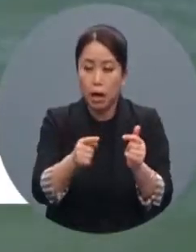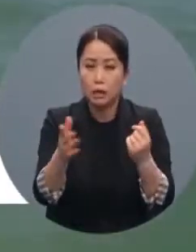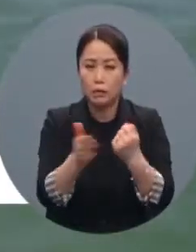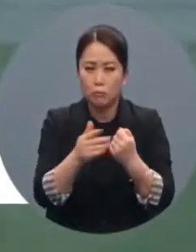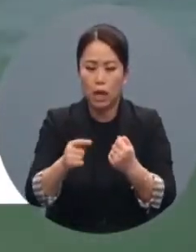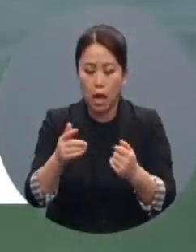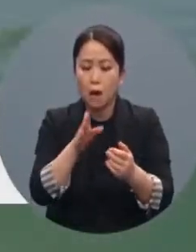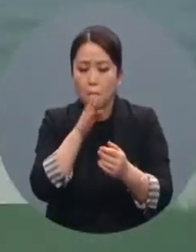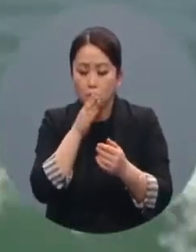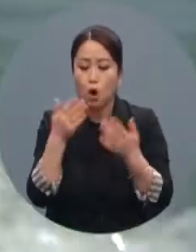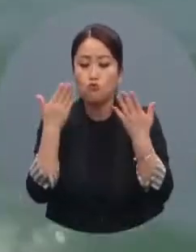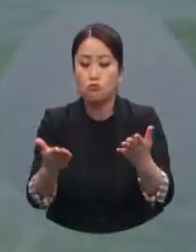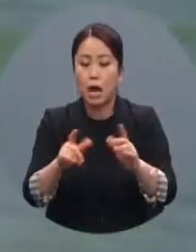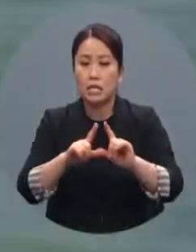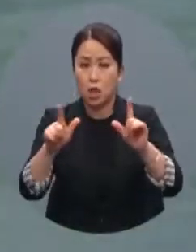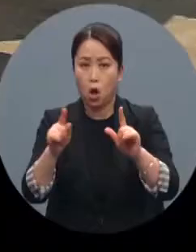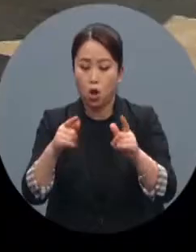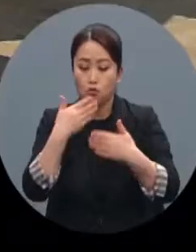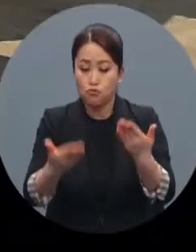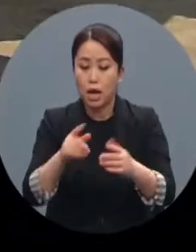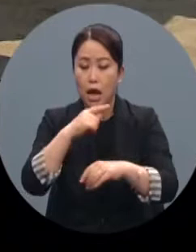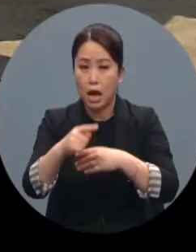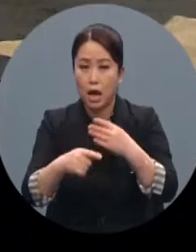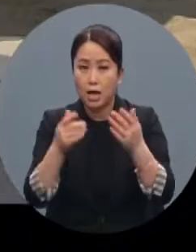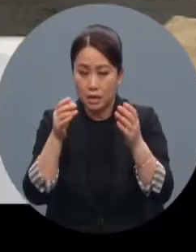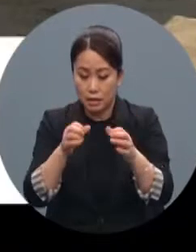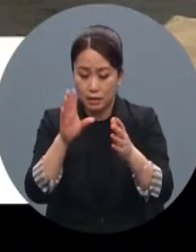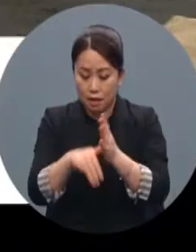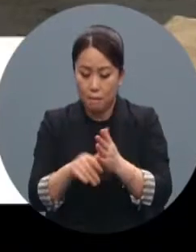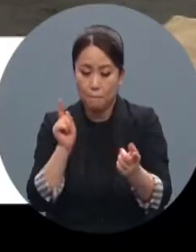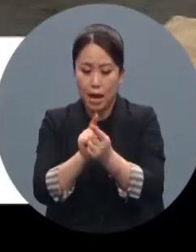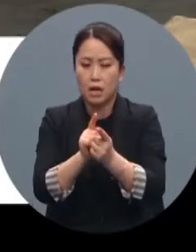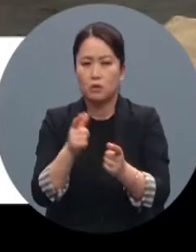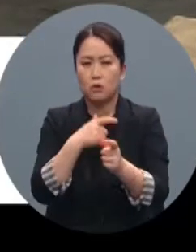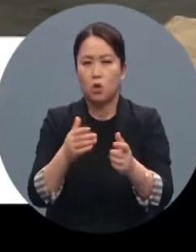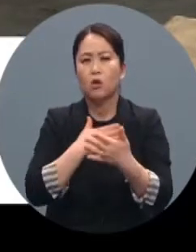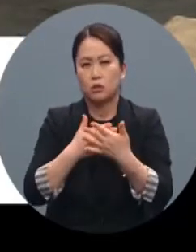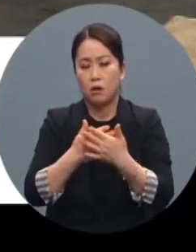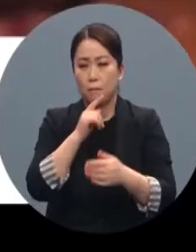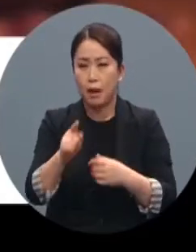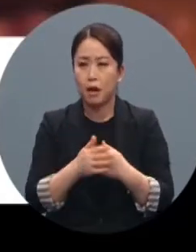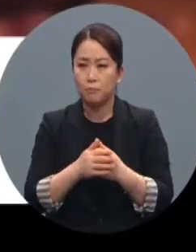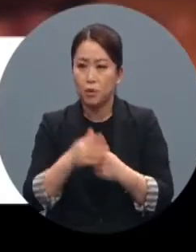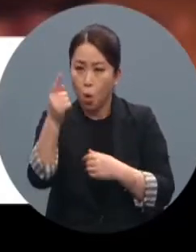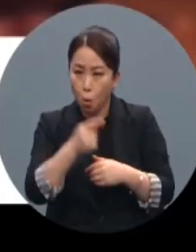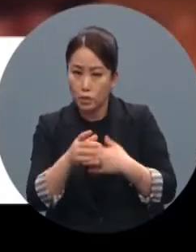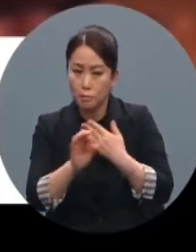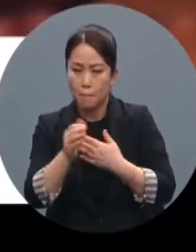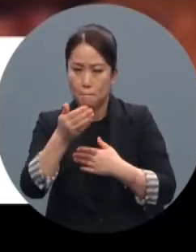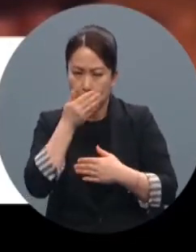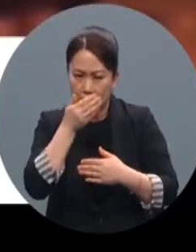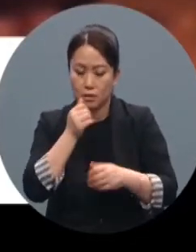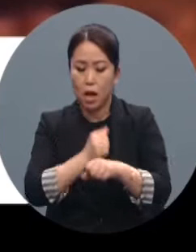앞두고 불안감은 더 클 수밖에 없습니다. 오시면은 이제 마스크 착용이라든지 그다음 이제 야간 지식이라든지